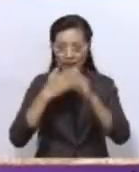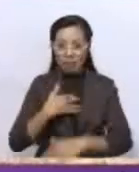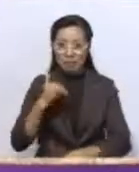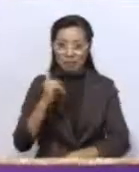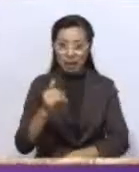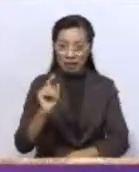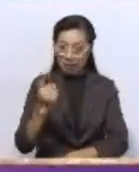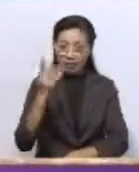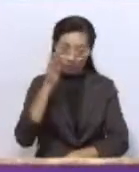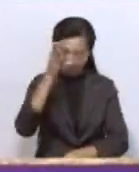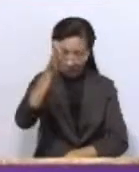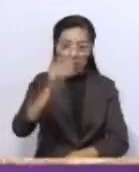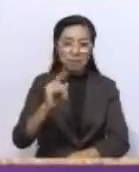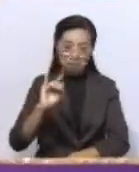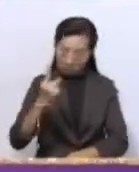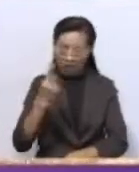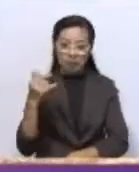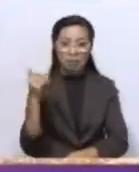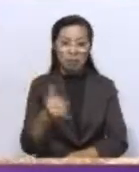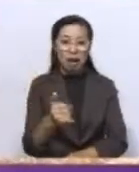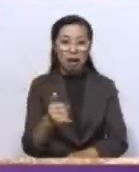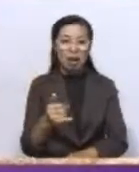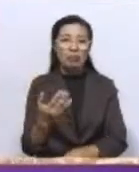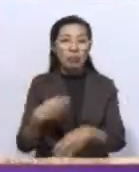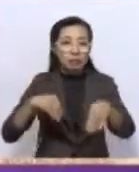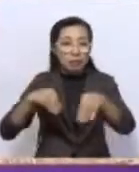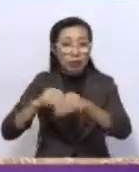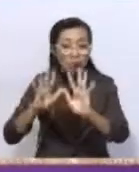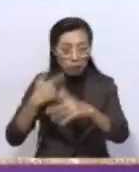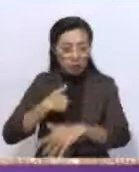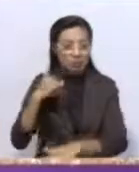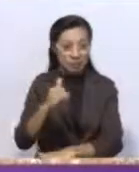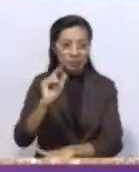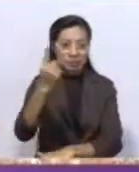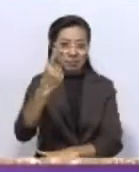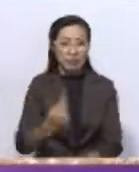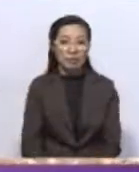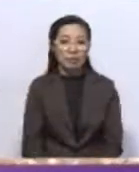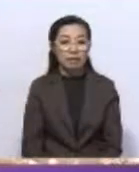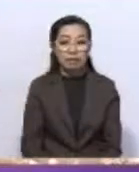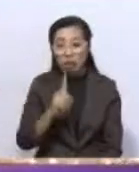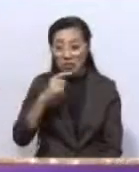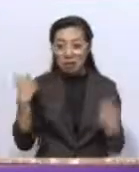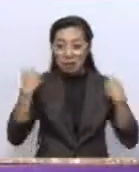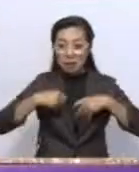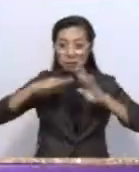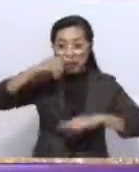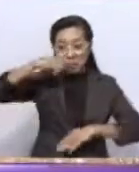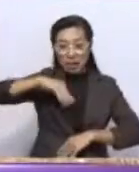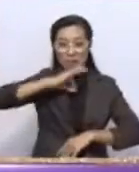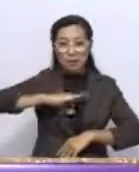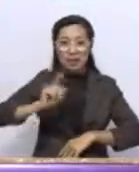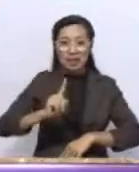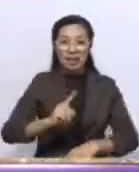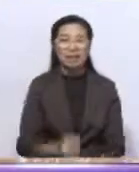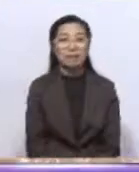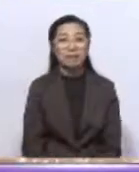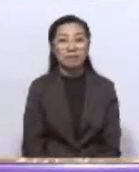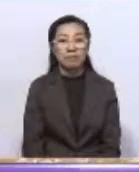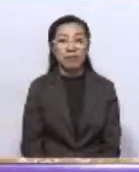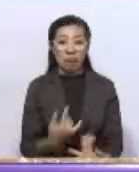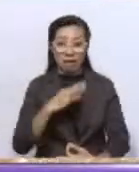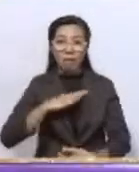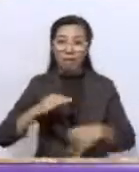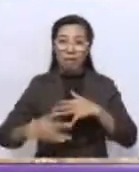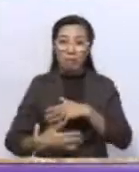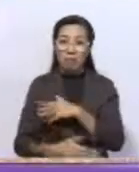แล้วก็จะมาอีกครั้งนึงอะค่ะก่อนที่จะหมดงานนะคะค่ะ แล้วได้ใส่ชุดไทย ก็รู้สึกว่าเป็นโอก